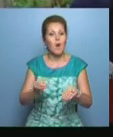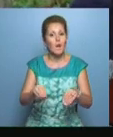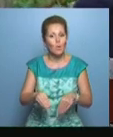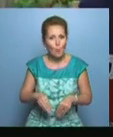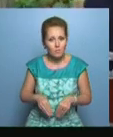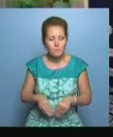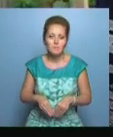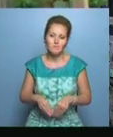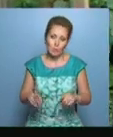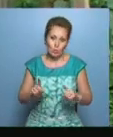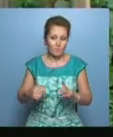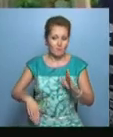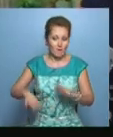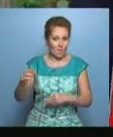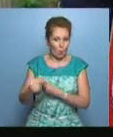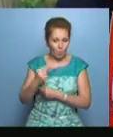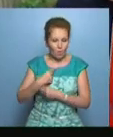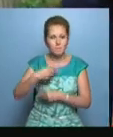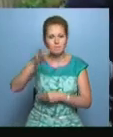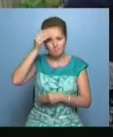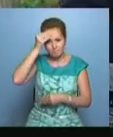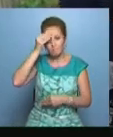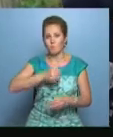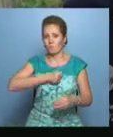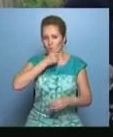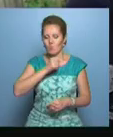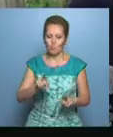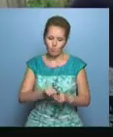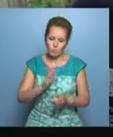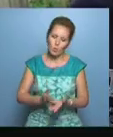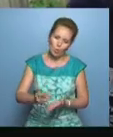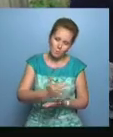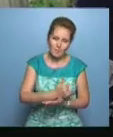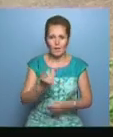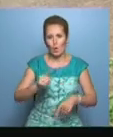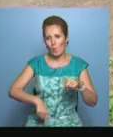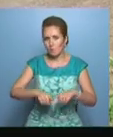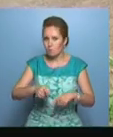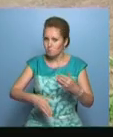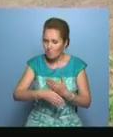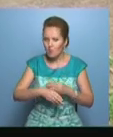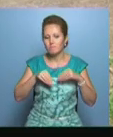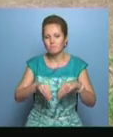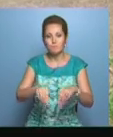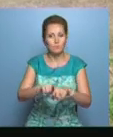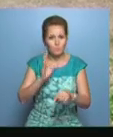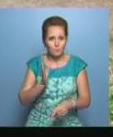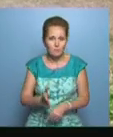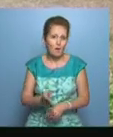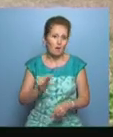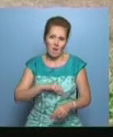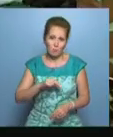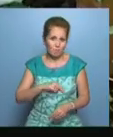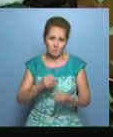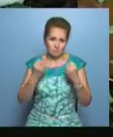это, что в детстве делал, и можешь это тоже убираться. Или вот родителям помогать. Для детей работа нехитрая. Прополка,